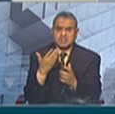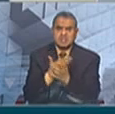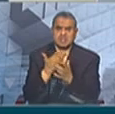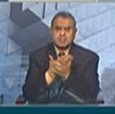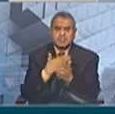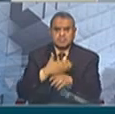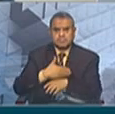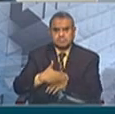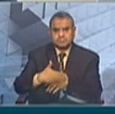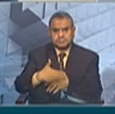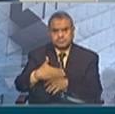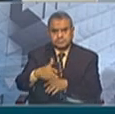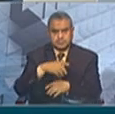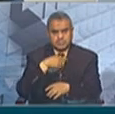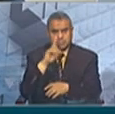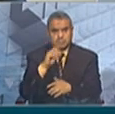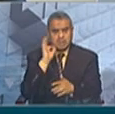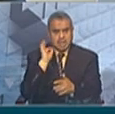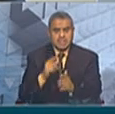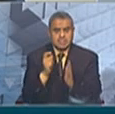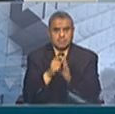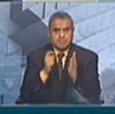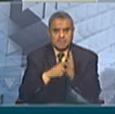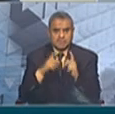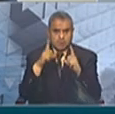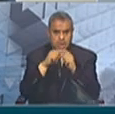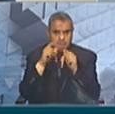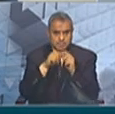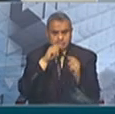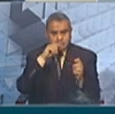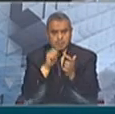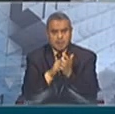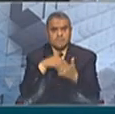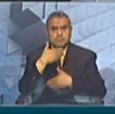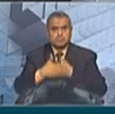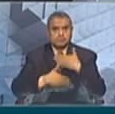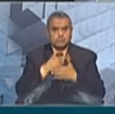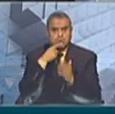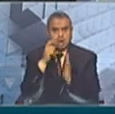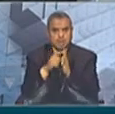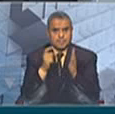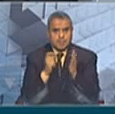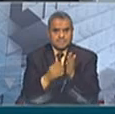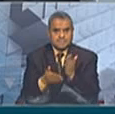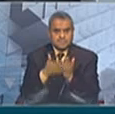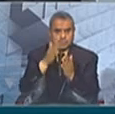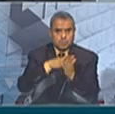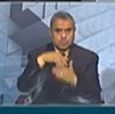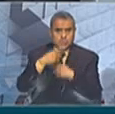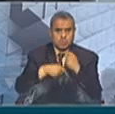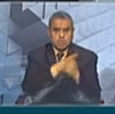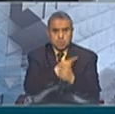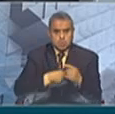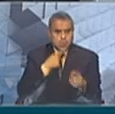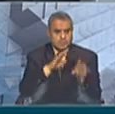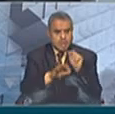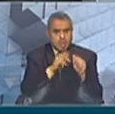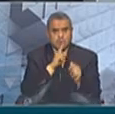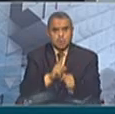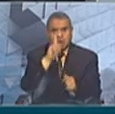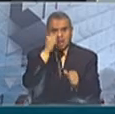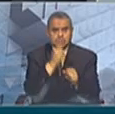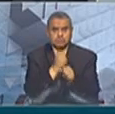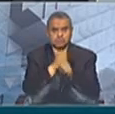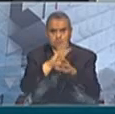للشارع اللبناني، يعني الشارع يعني يغلي، وبالتالي هناك خوف من أن تزداد الأزمة الاقتصادية، يعني